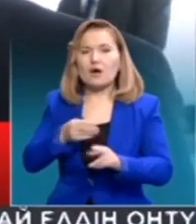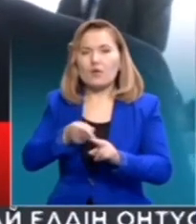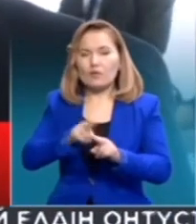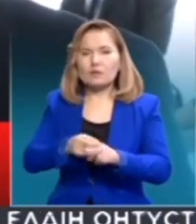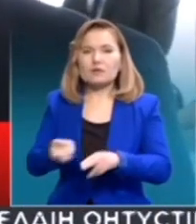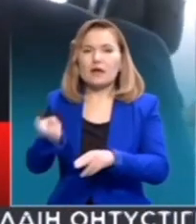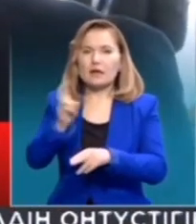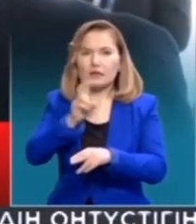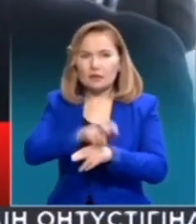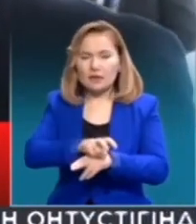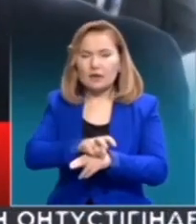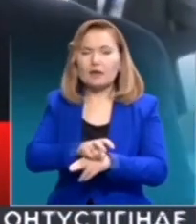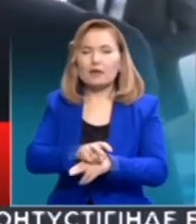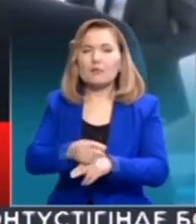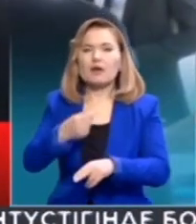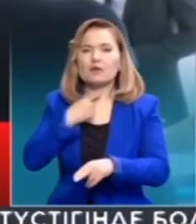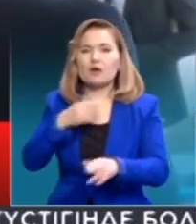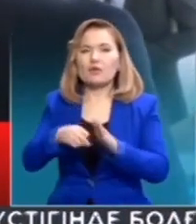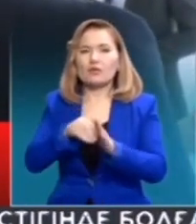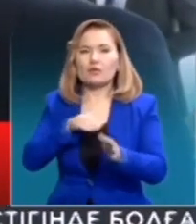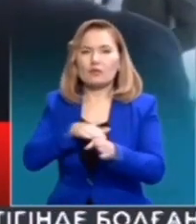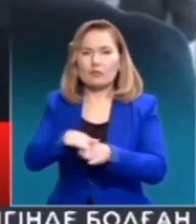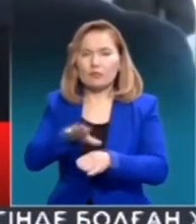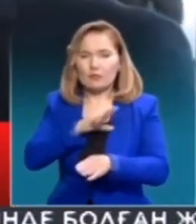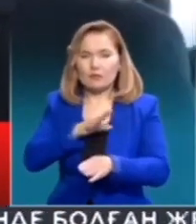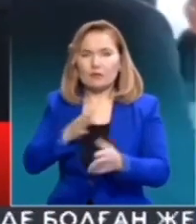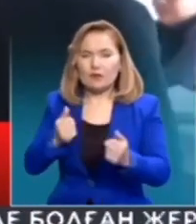өзім дауысымды бердім, өз таңдауым жасадым.